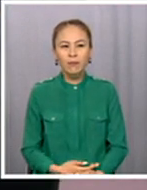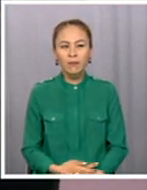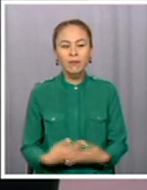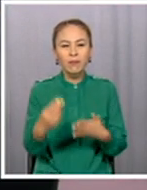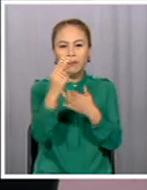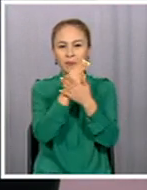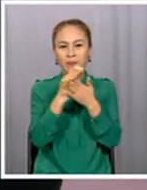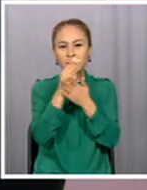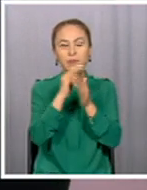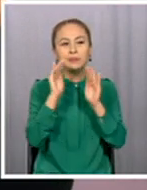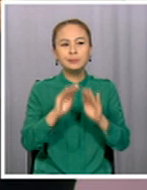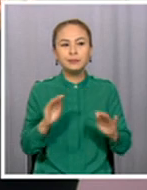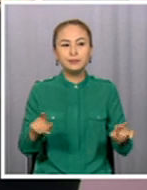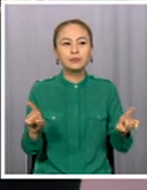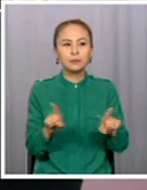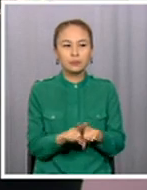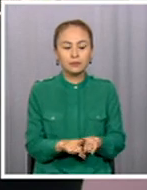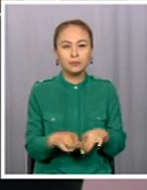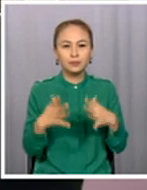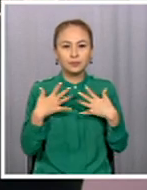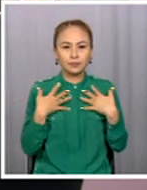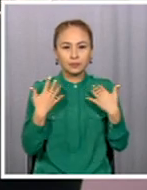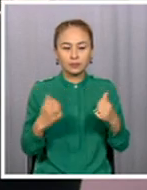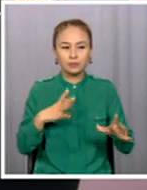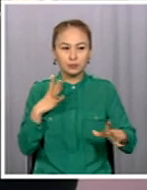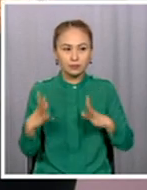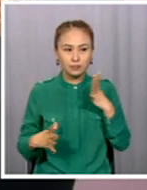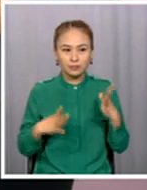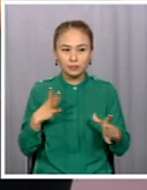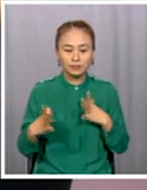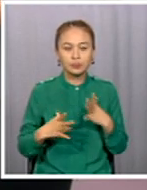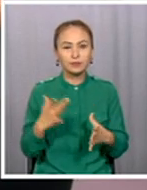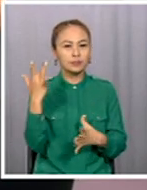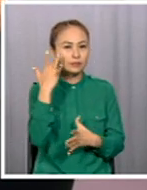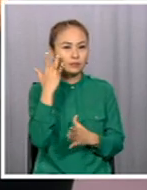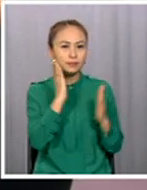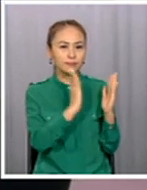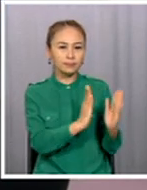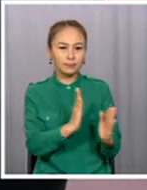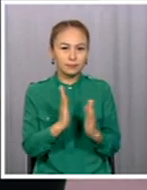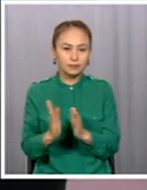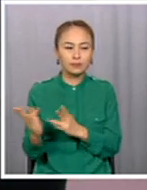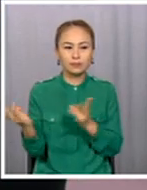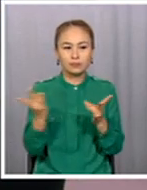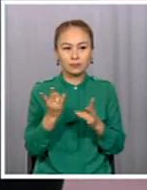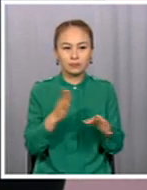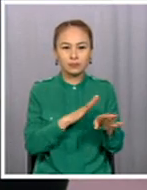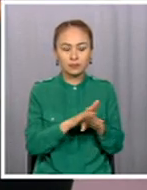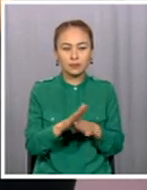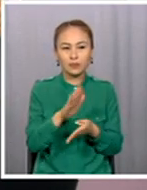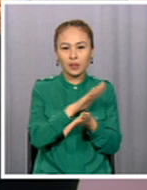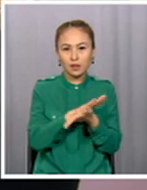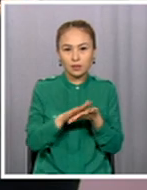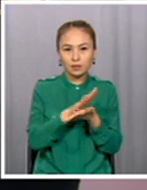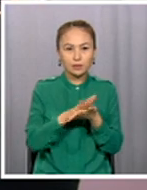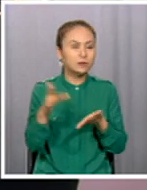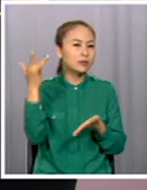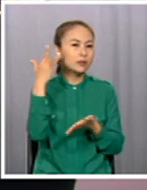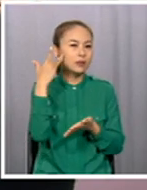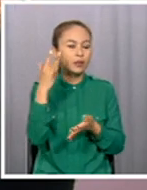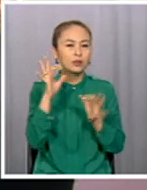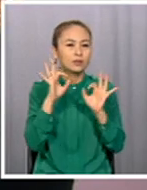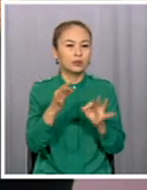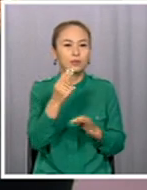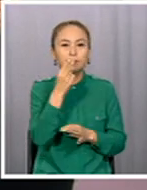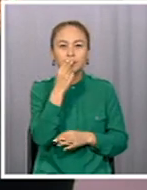Суреттегі балалар секілді дене шынықтыру жаттығуларын үзбей жасауымыз қажет. Тазалықты сақтап, уақытылы